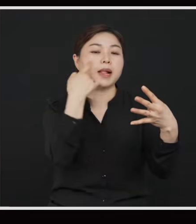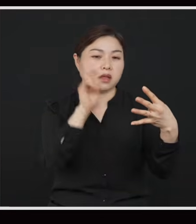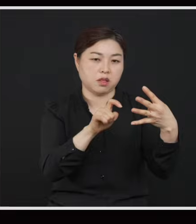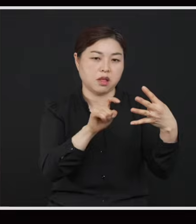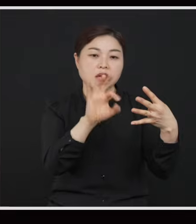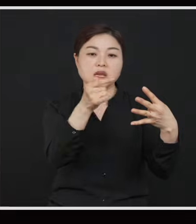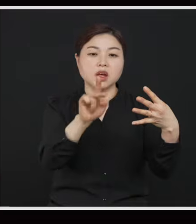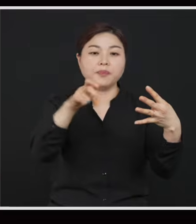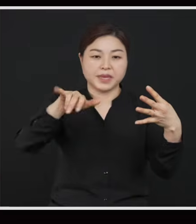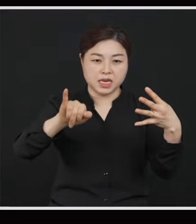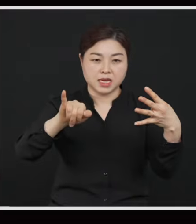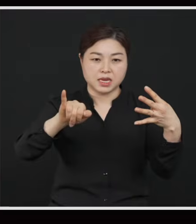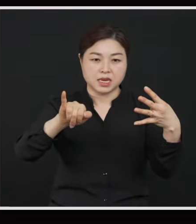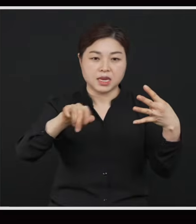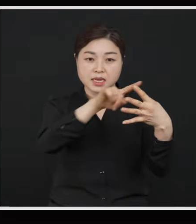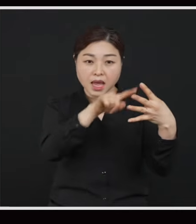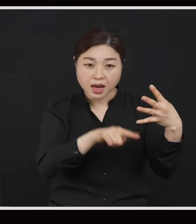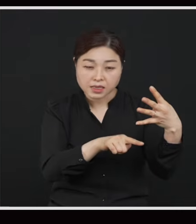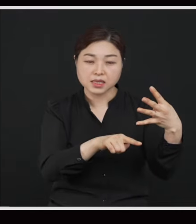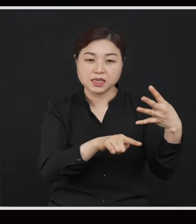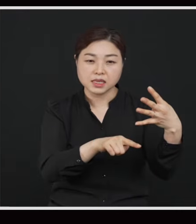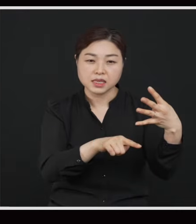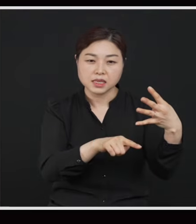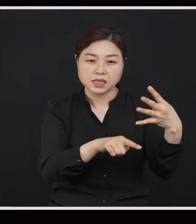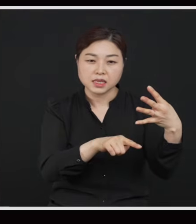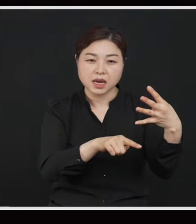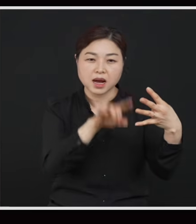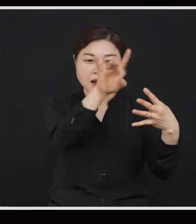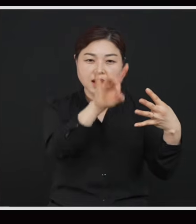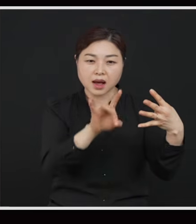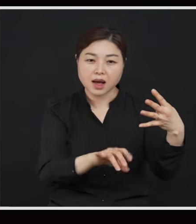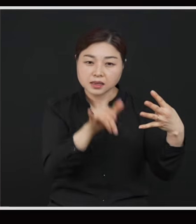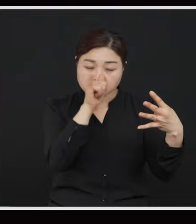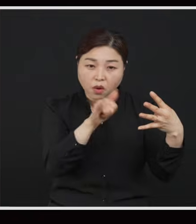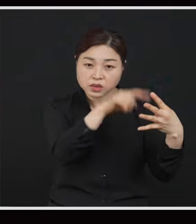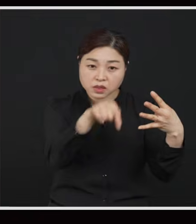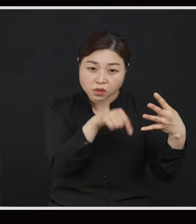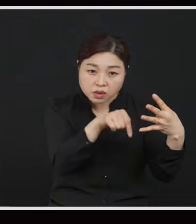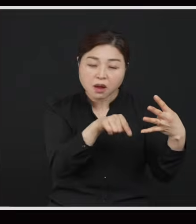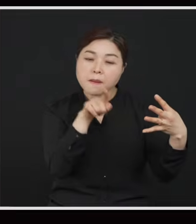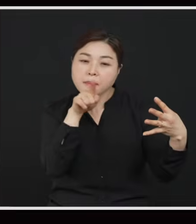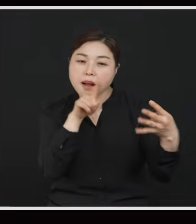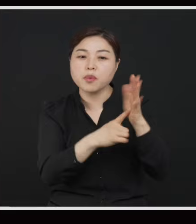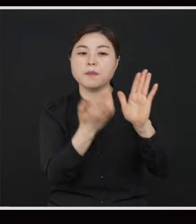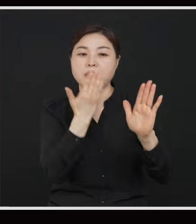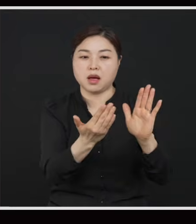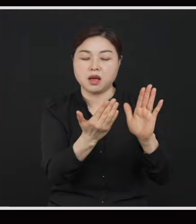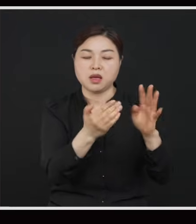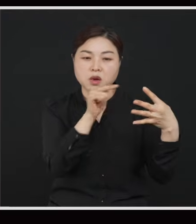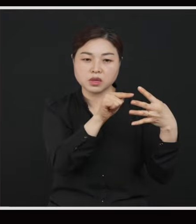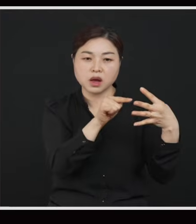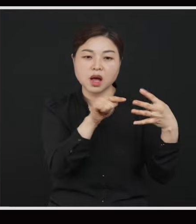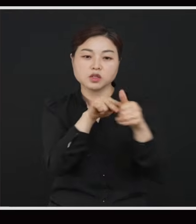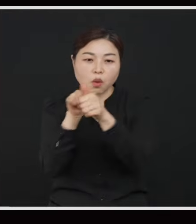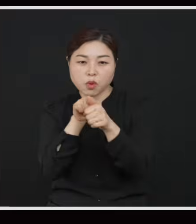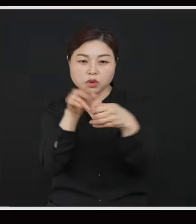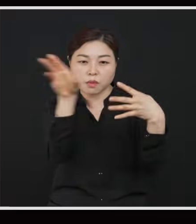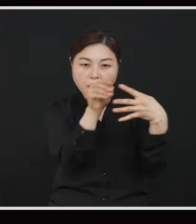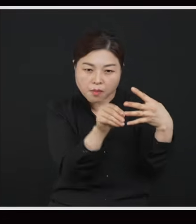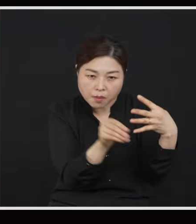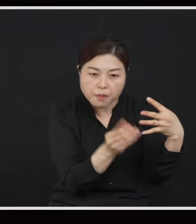염기라는 거죠. 4가지 다른 알파벳이 있으니까 이 언어를 쓸 수가 있는 거예요. 정보를 거기에다가 수록을 할 수 있는